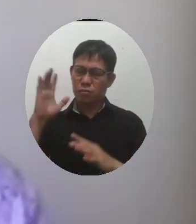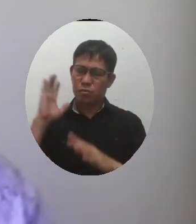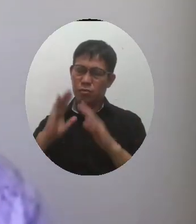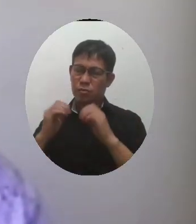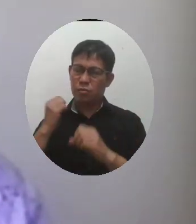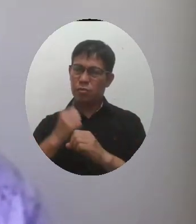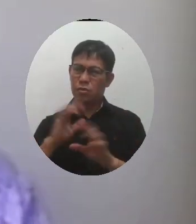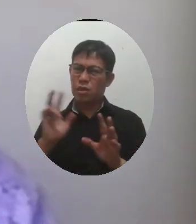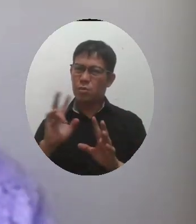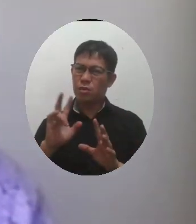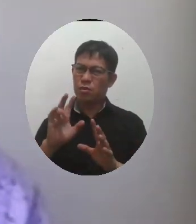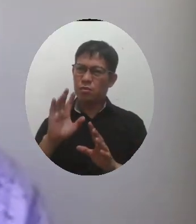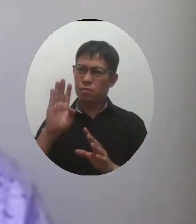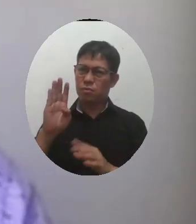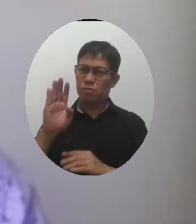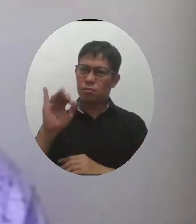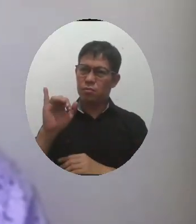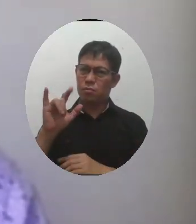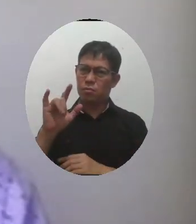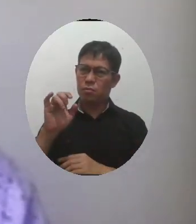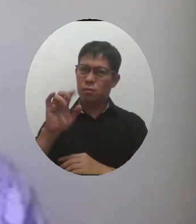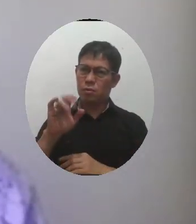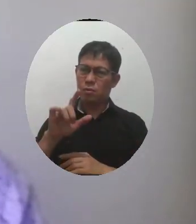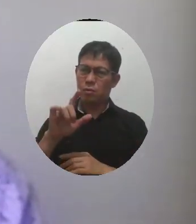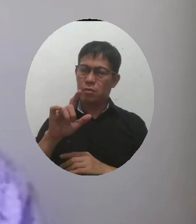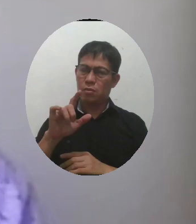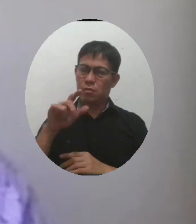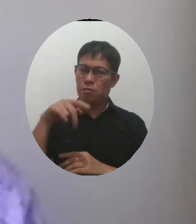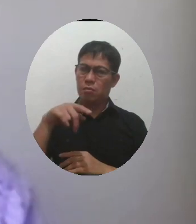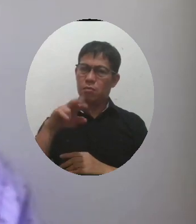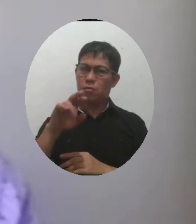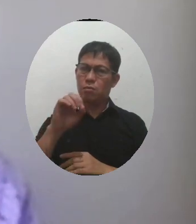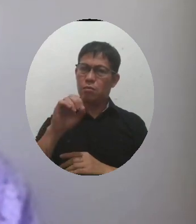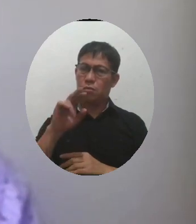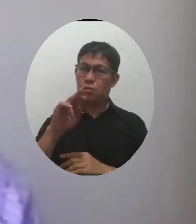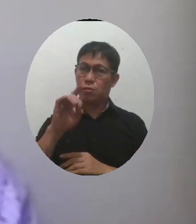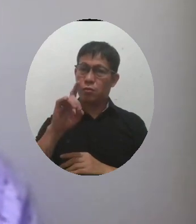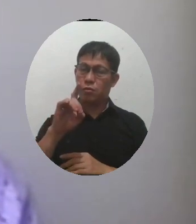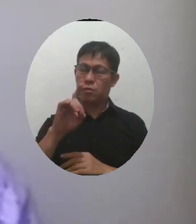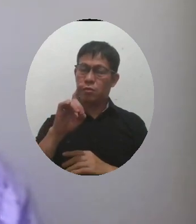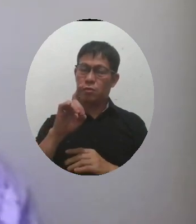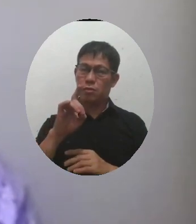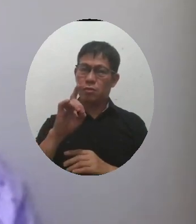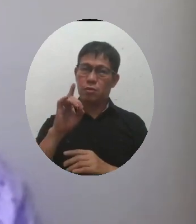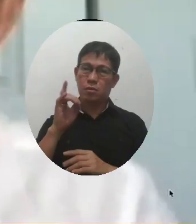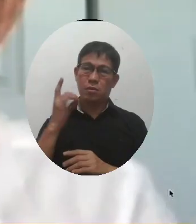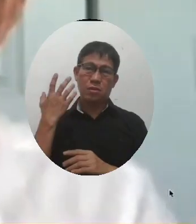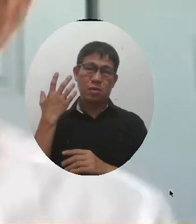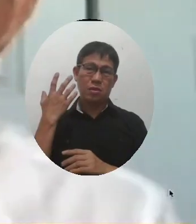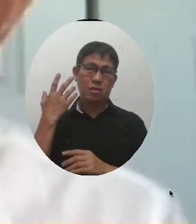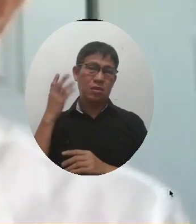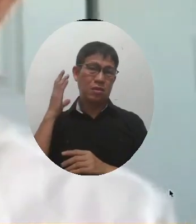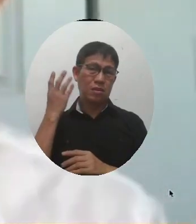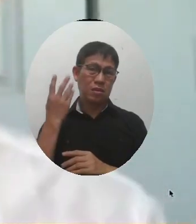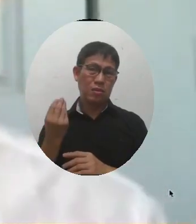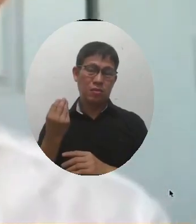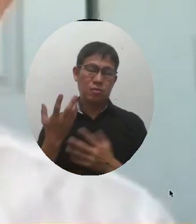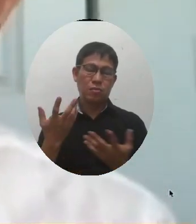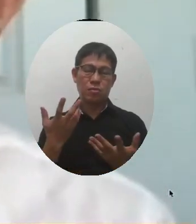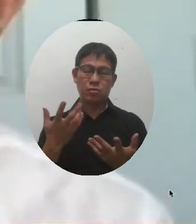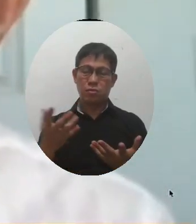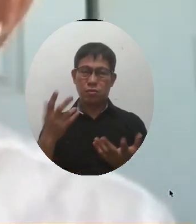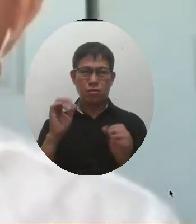tayo para malaman natin kung ano yung bilateral profound hearing loss. Ang pagkawala ng